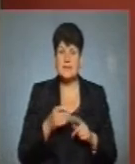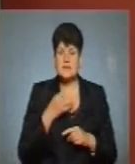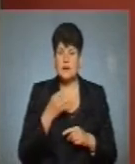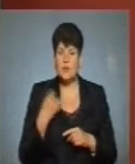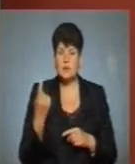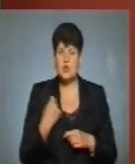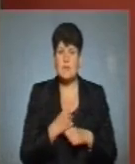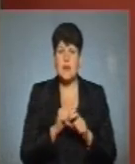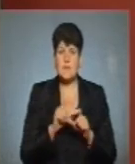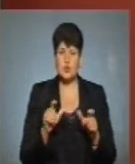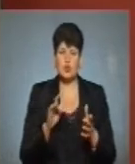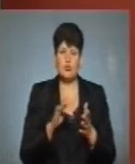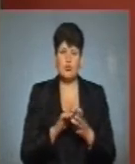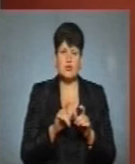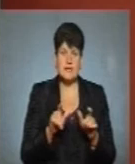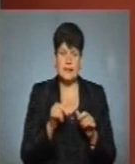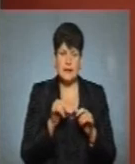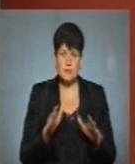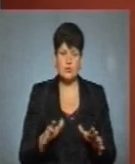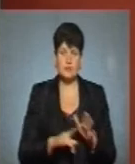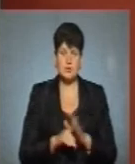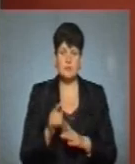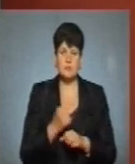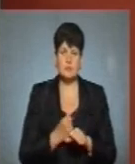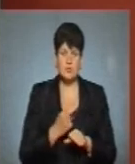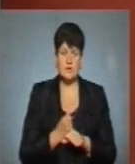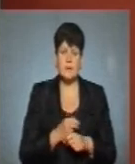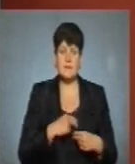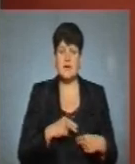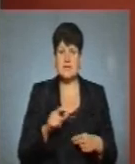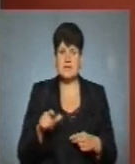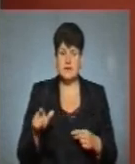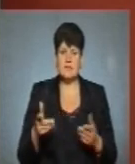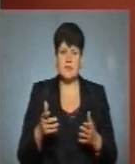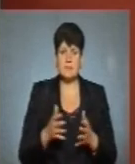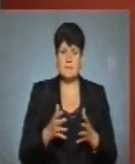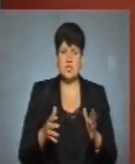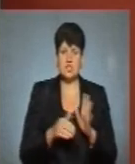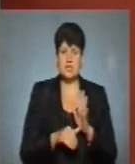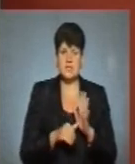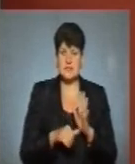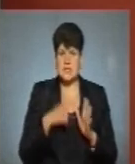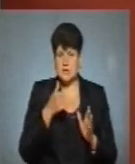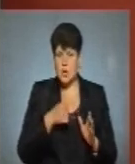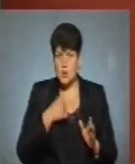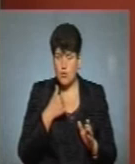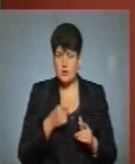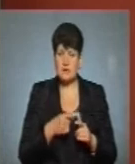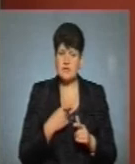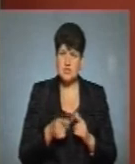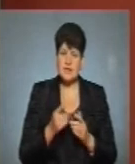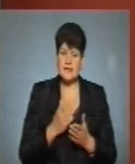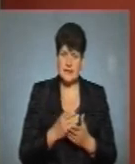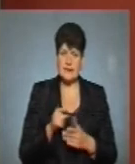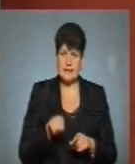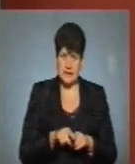обласному лабораторному центрі, не можуть приступити до роботи у дитячих садках працівники, яким більше 60 років. Чи є такі